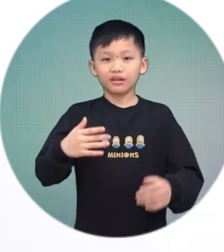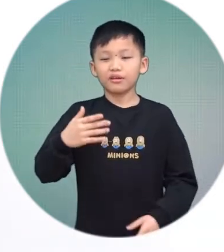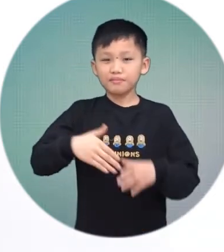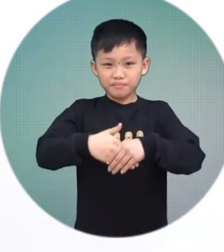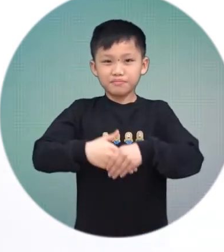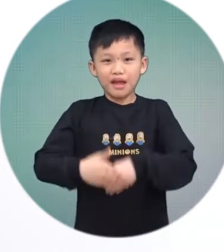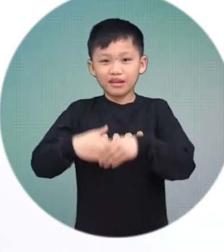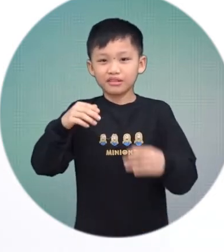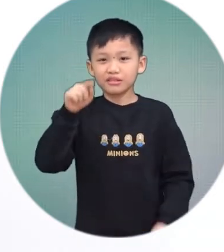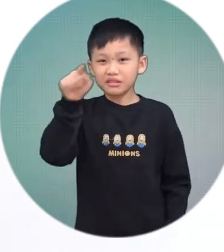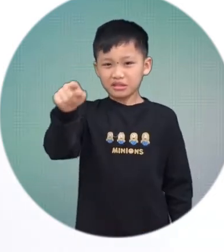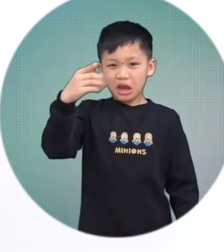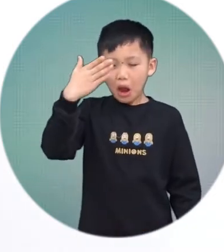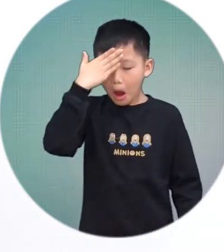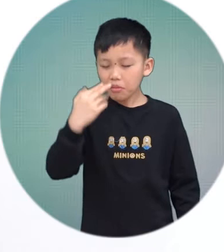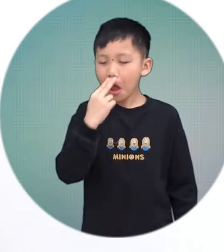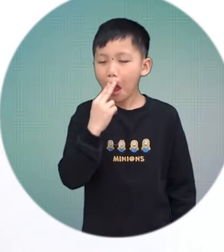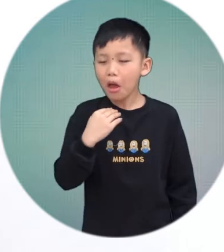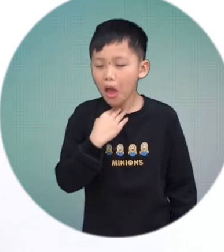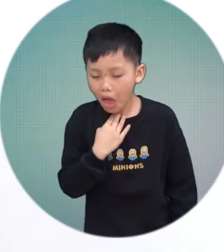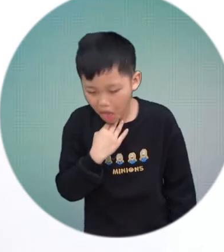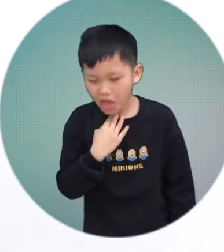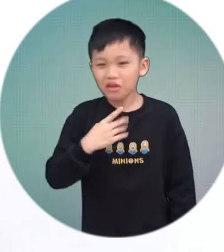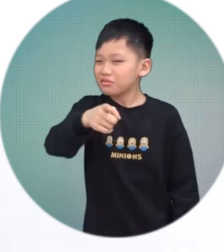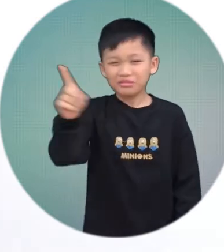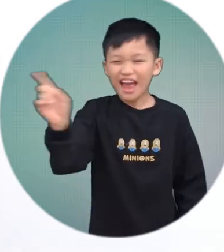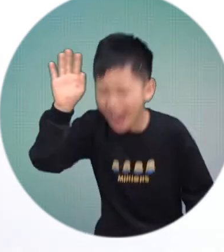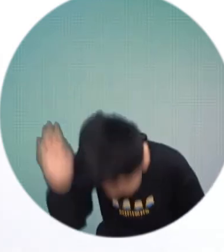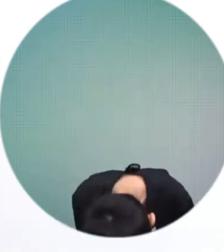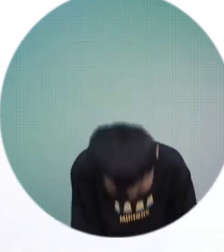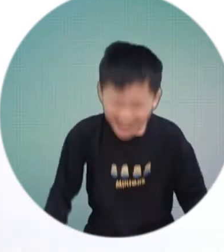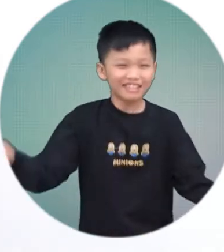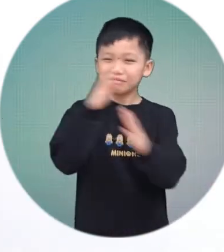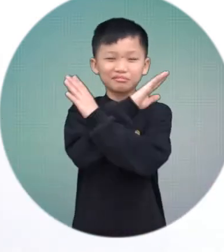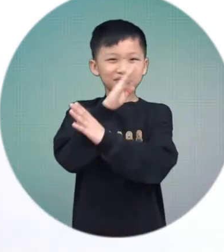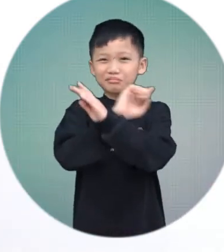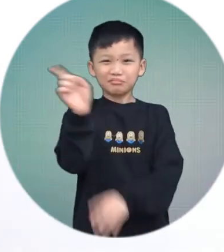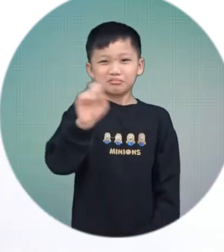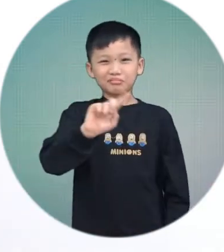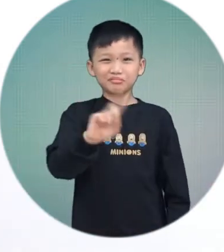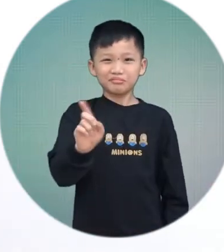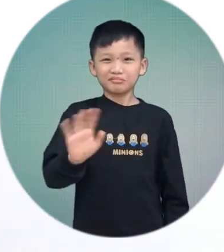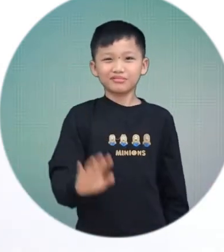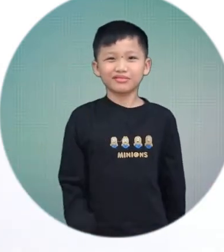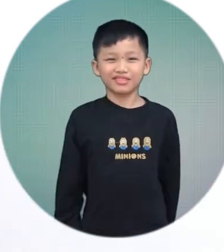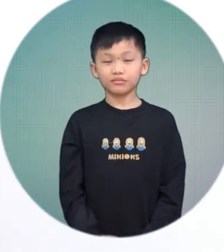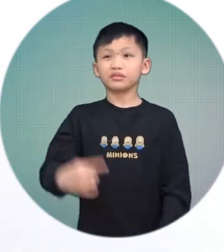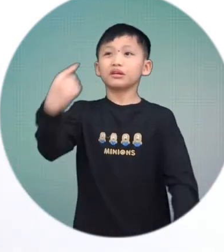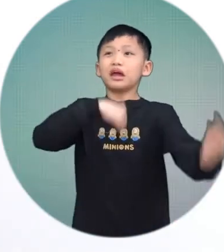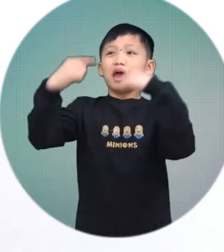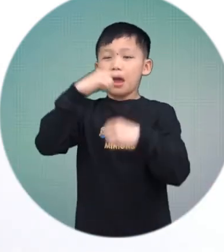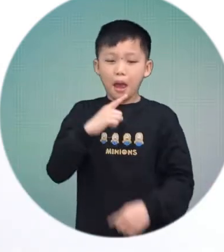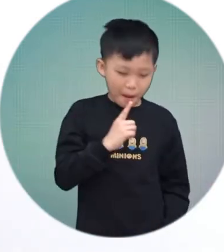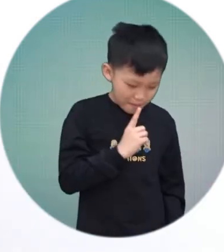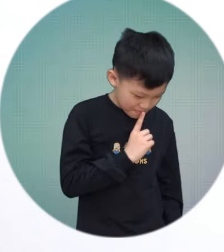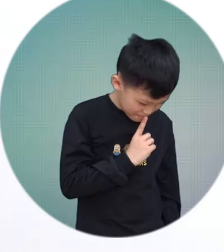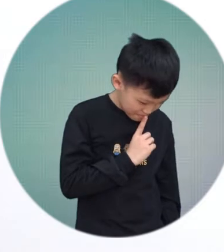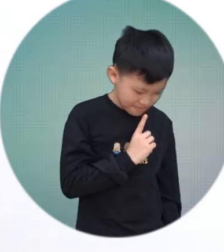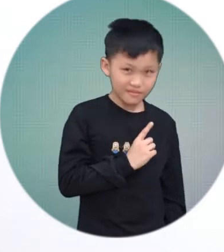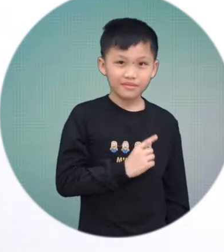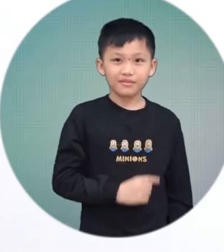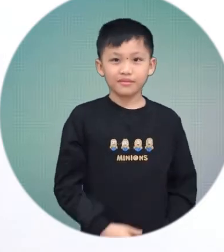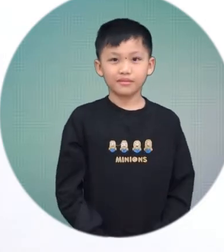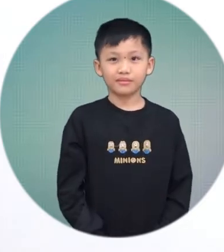khó thở. Khoảng cách an toàn nên từ 2 mét trở lên. Cậu không nên trêu ghẹo khi thấy bạn khác có dấu hiệu sốt hoặc